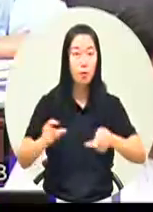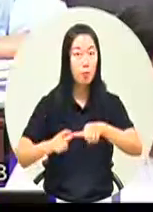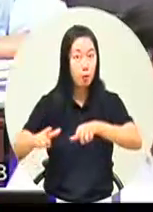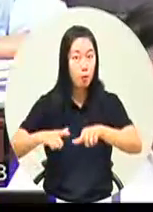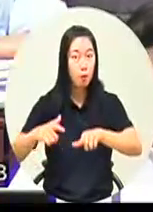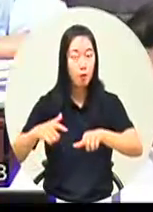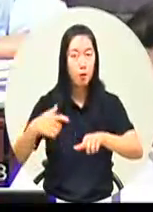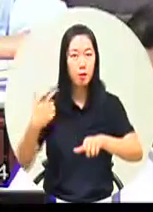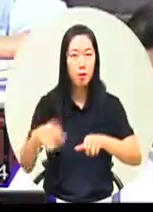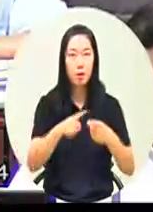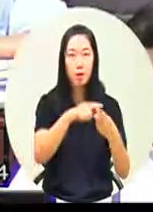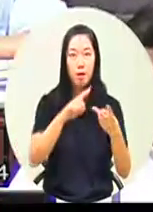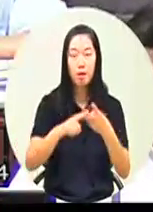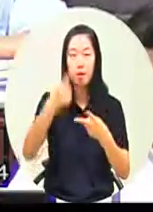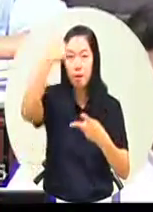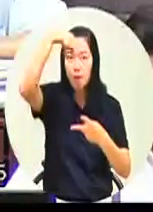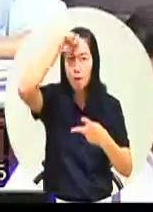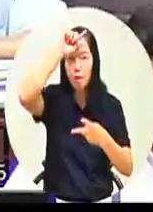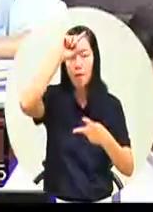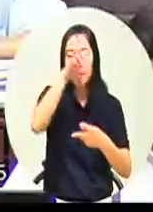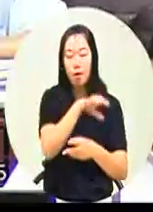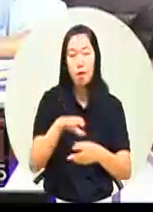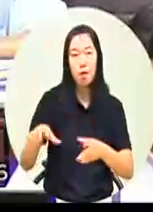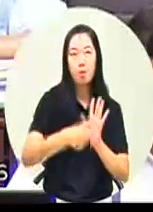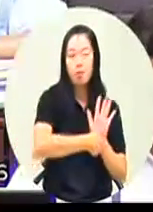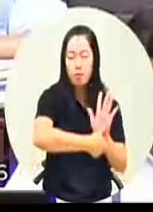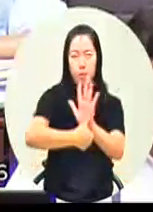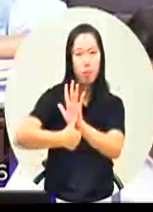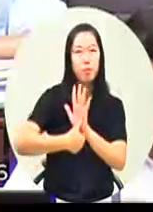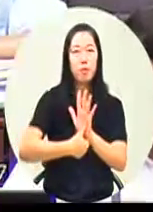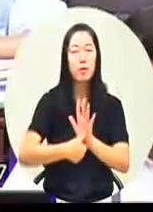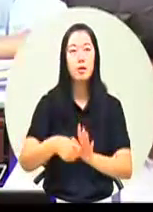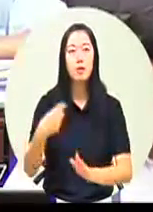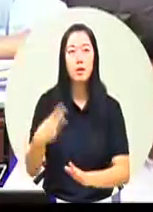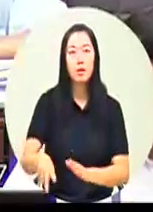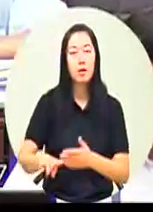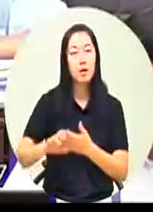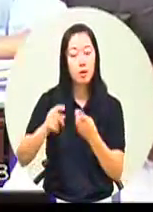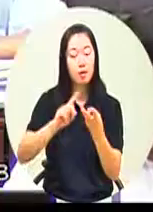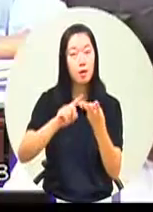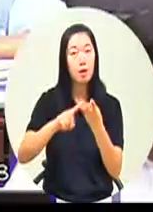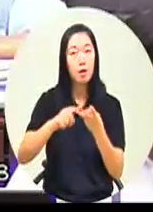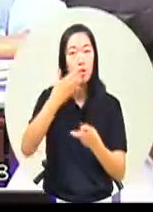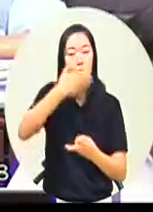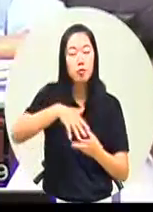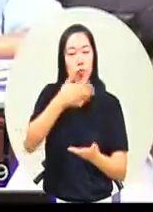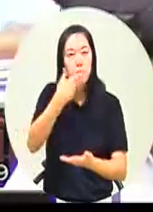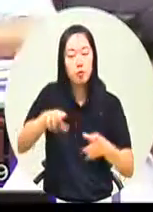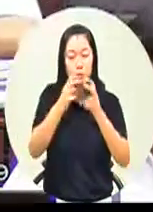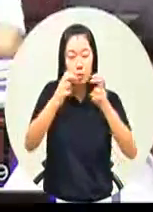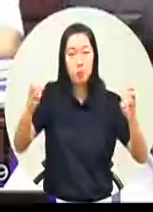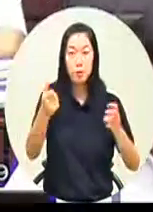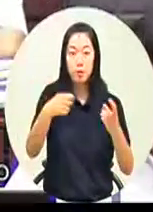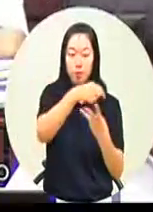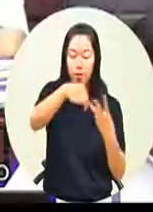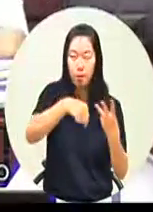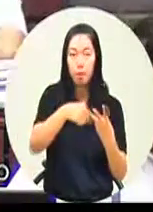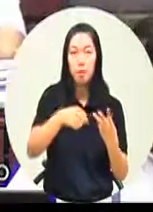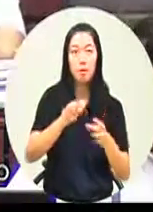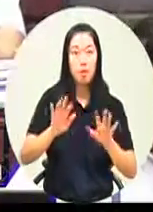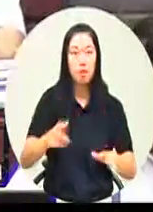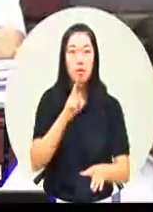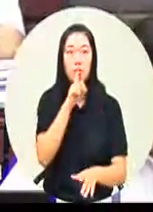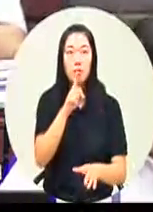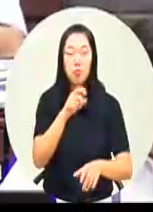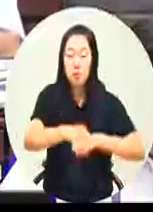这个古迹，有类似古迹的历史建物的部分，那还有清水寺。那我们在今年我们推乘风而骑，最主要就